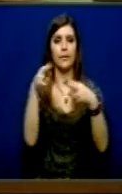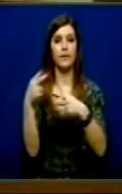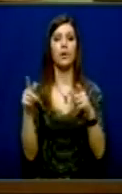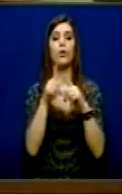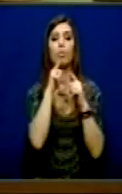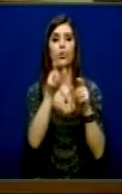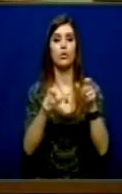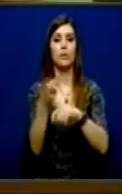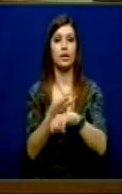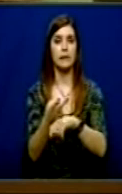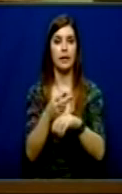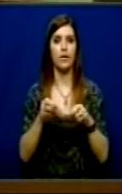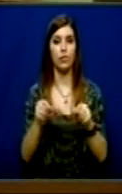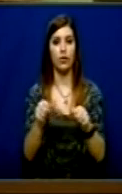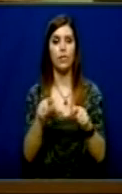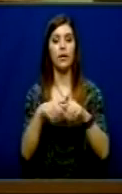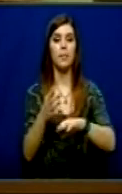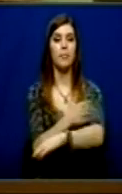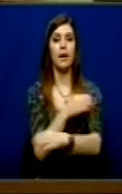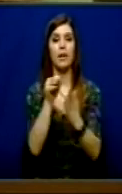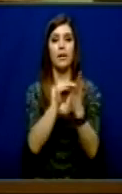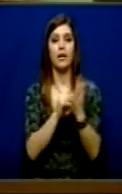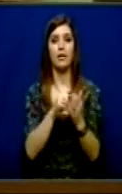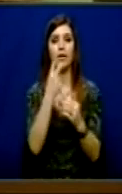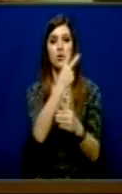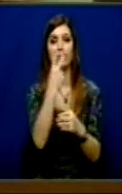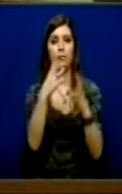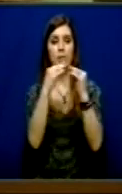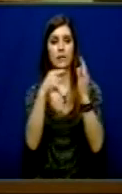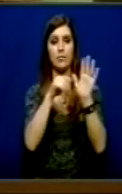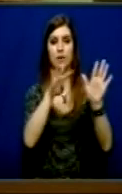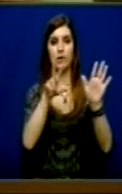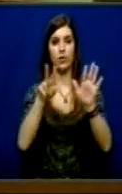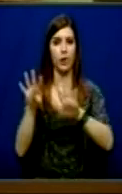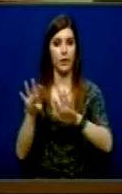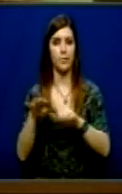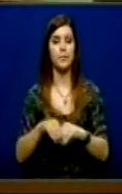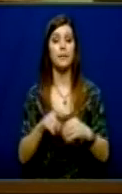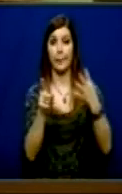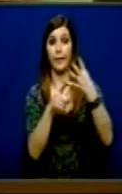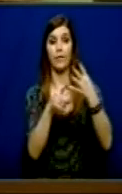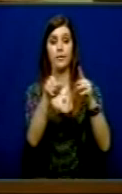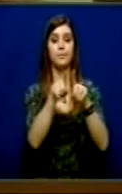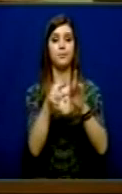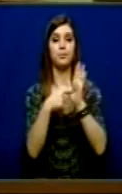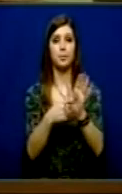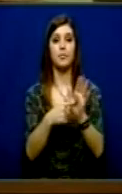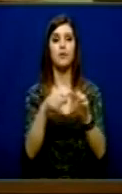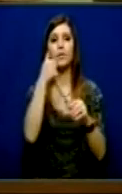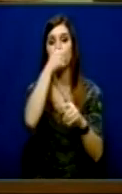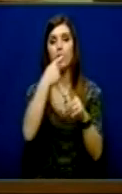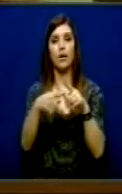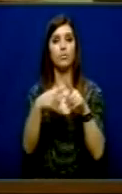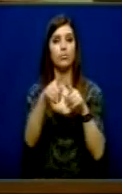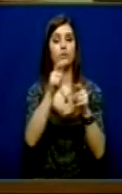para datës 22 mars 1989 dhe 4 në kuptim të kësaj rezolute termi subjekt juridik publik